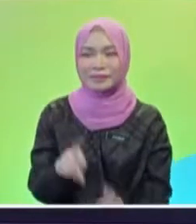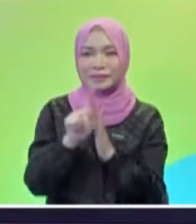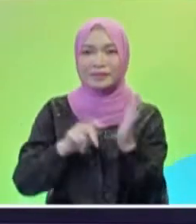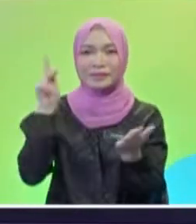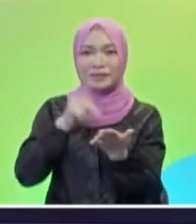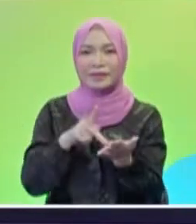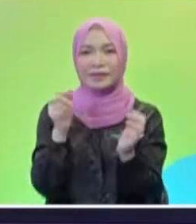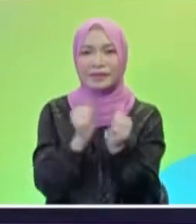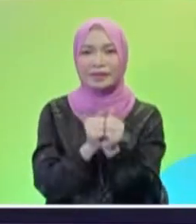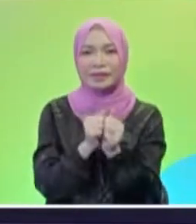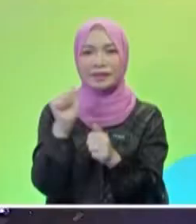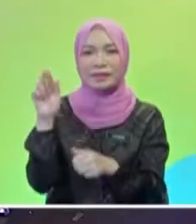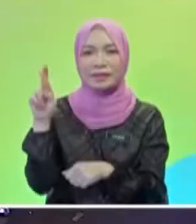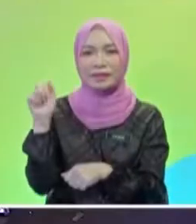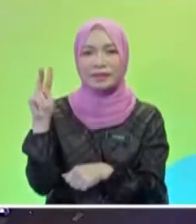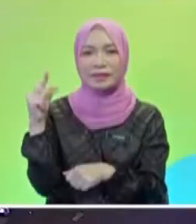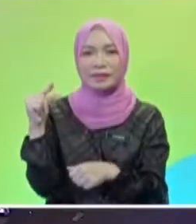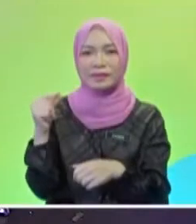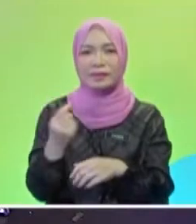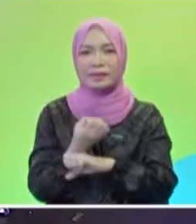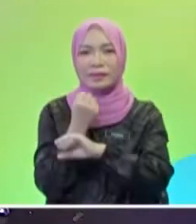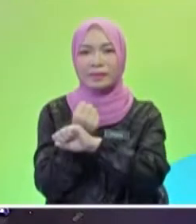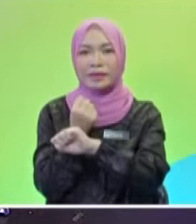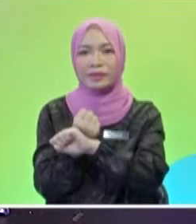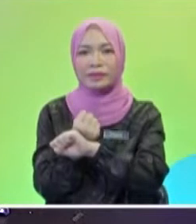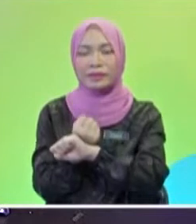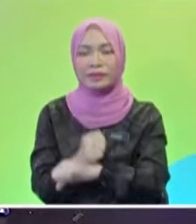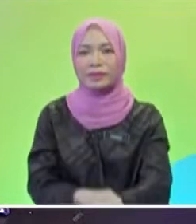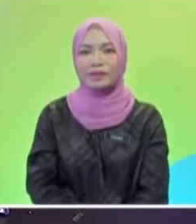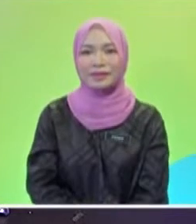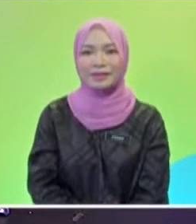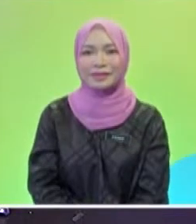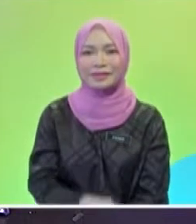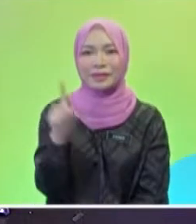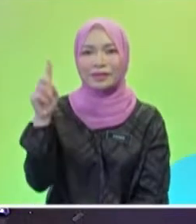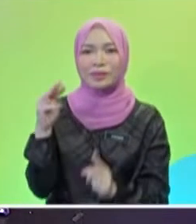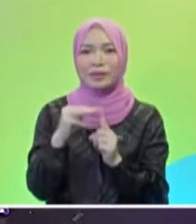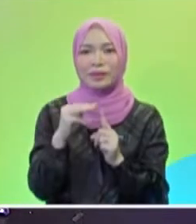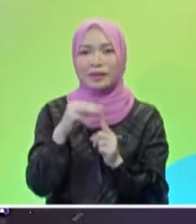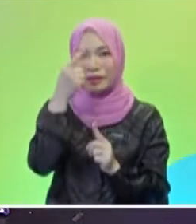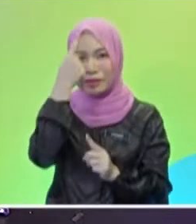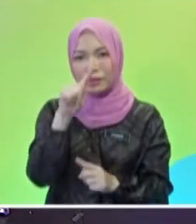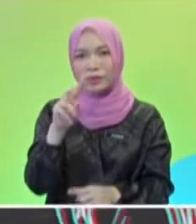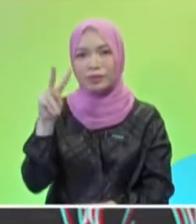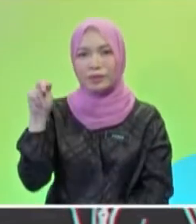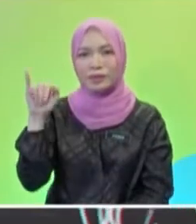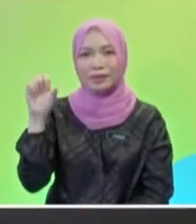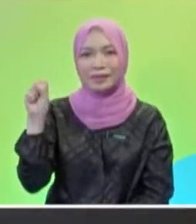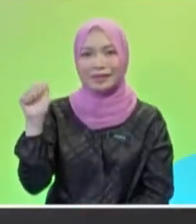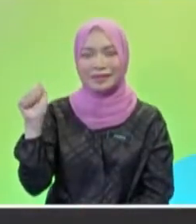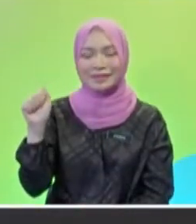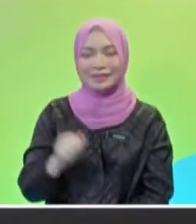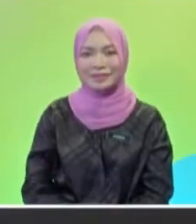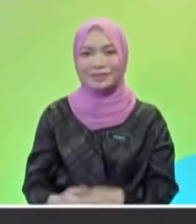arang batu alam batu betul itu sekali untuk masalah oke Ini FB Dia